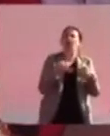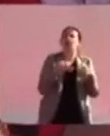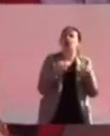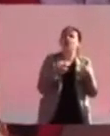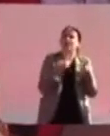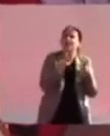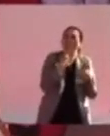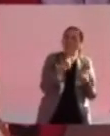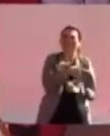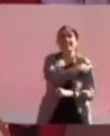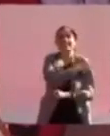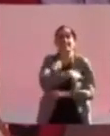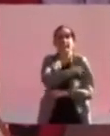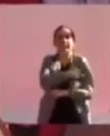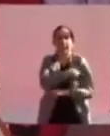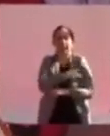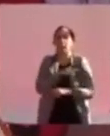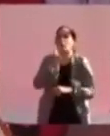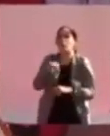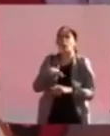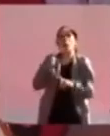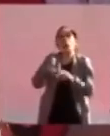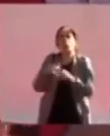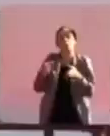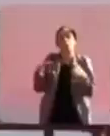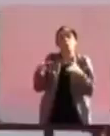società scientifica il sindacato stesso